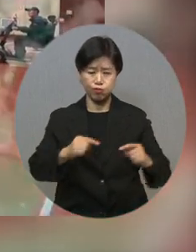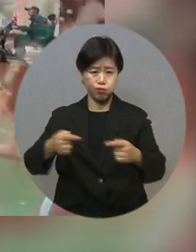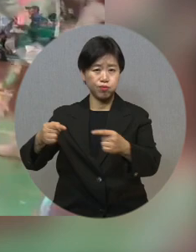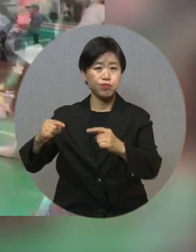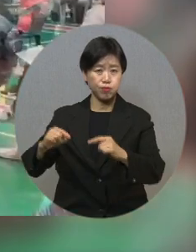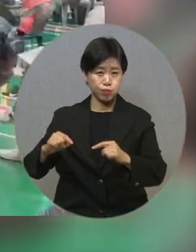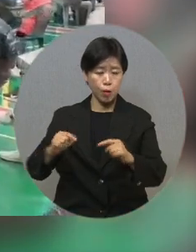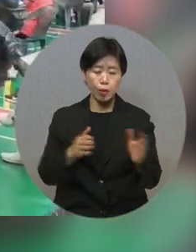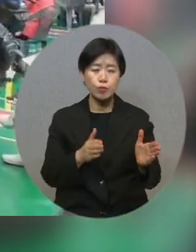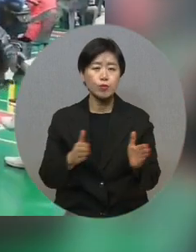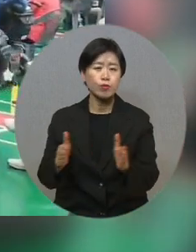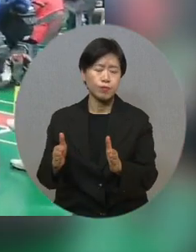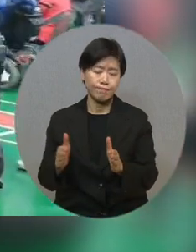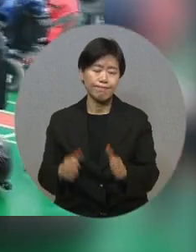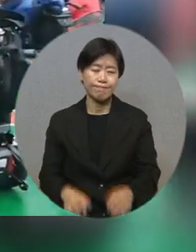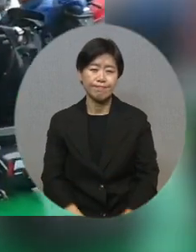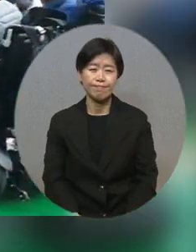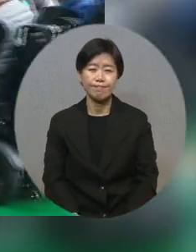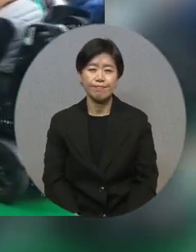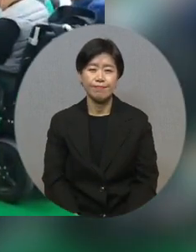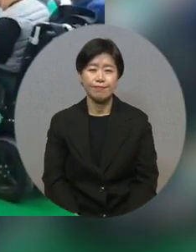것 같습니다.